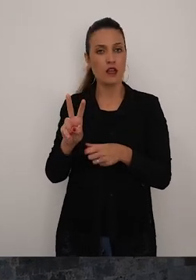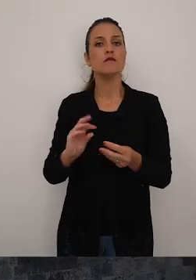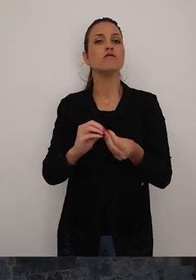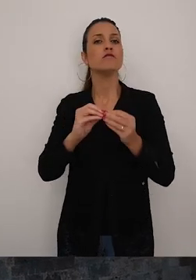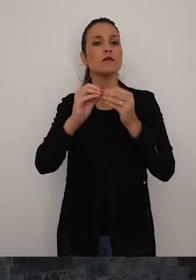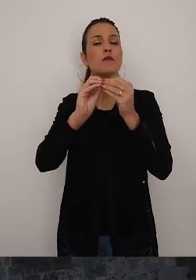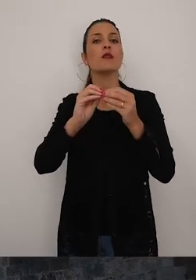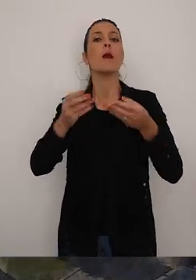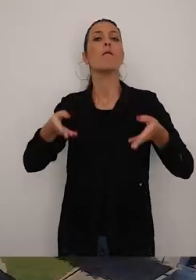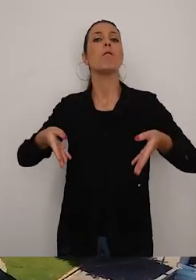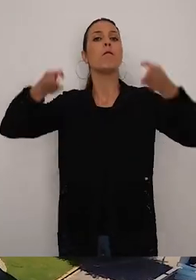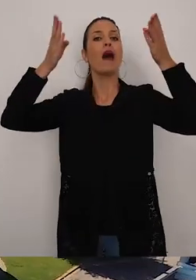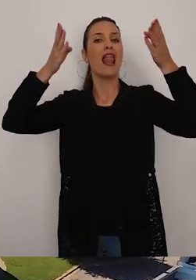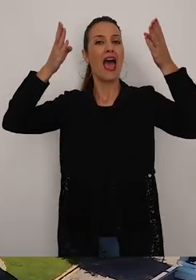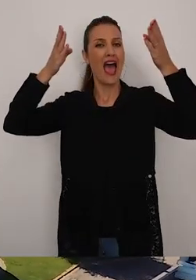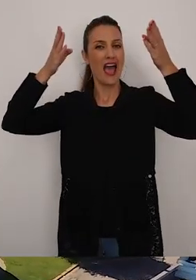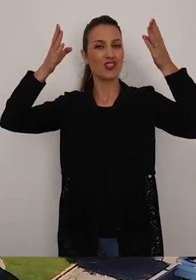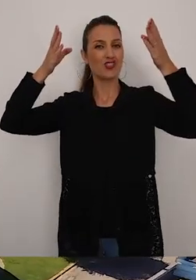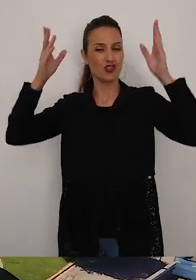la sede del locale municipio.